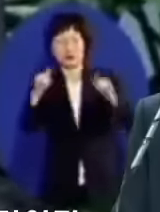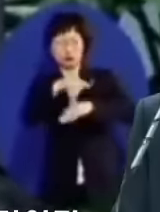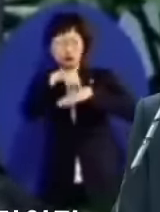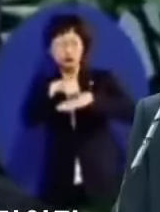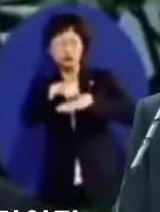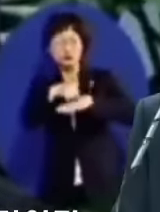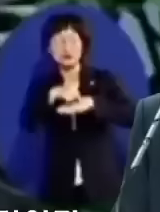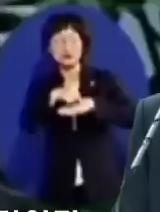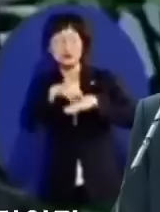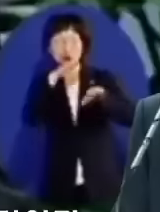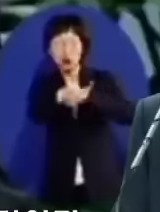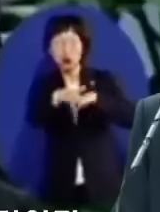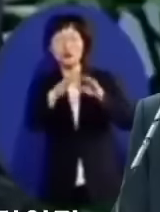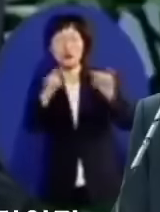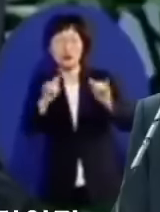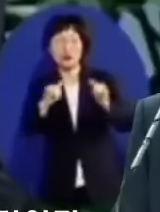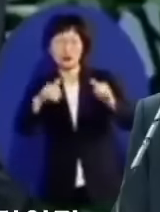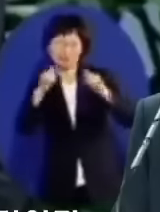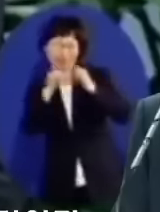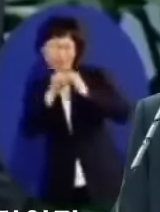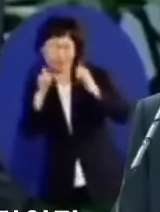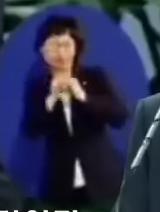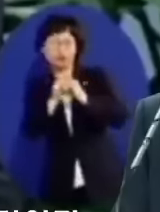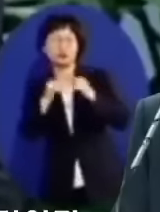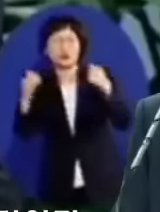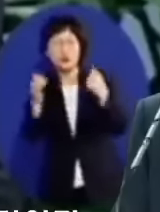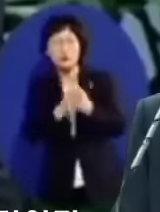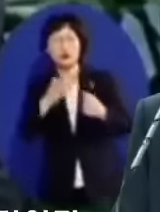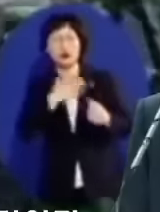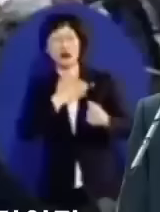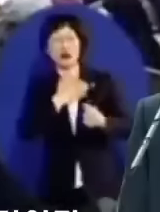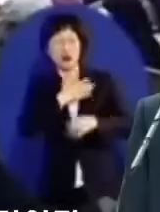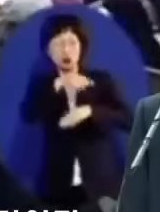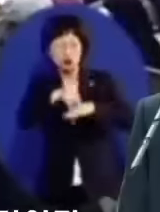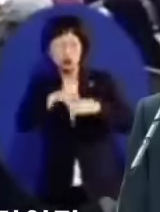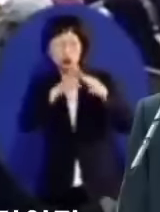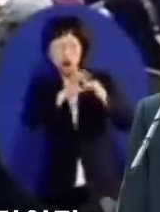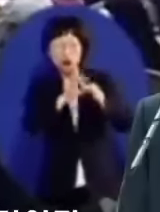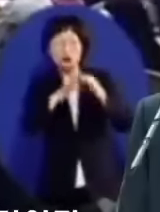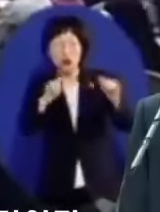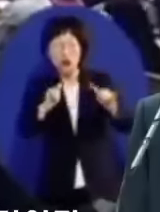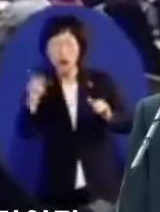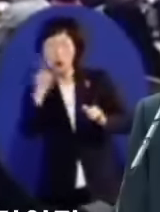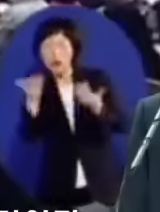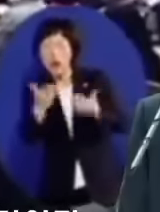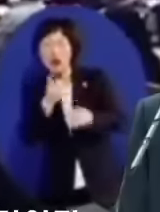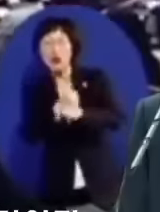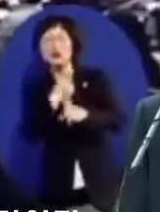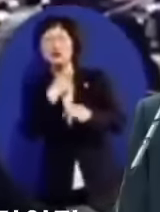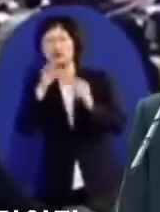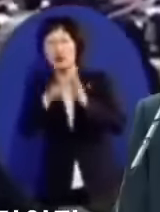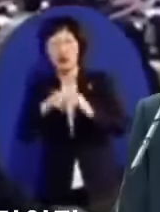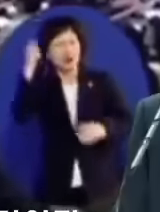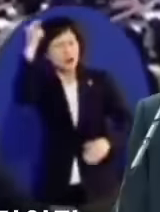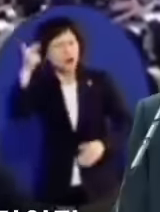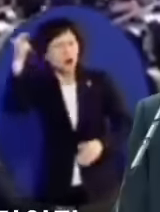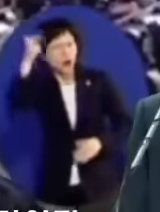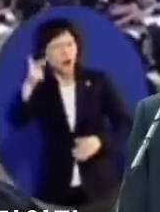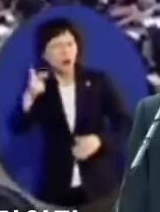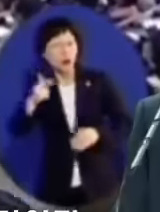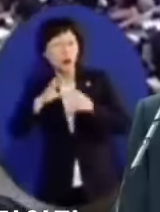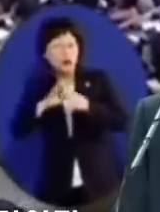사람과 주권 다툼을 하는 것입니다. 내가 육체적인 사람이 무슨 일을 하려고 할 때 영적인 사람이 주권 다툼을 하는